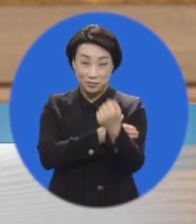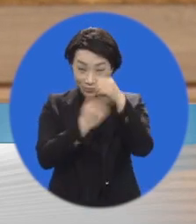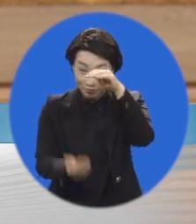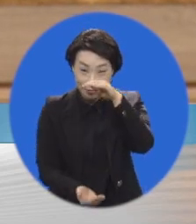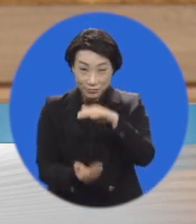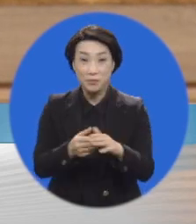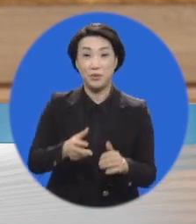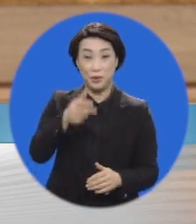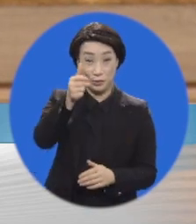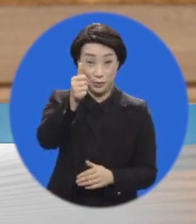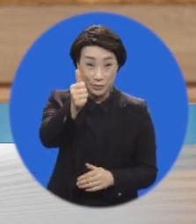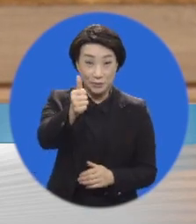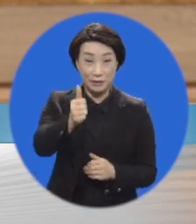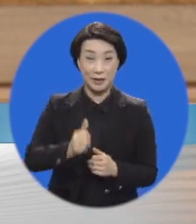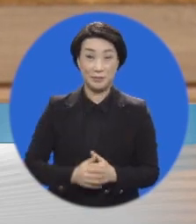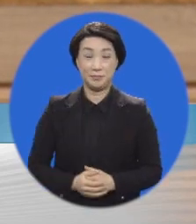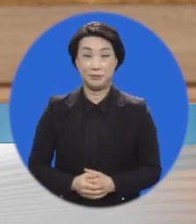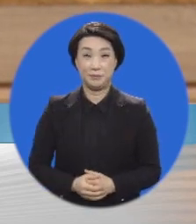전능자십니다.